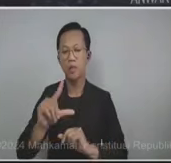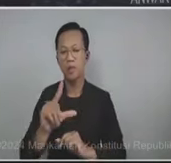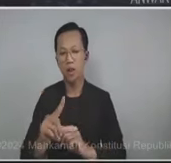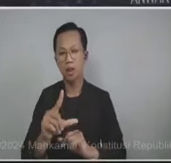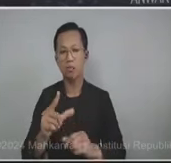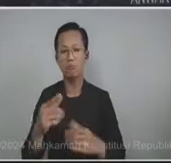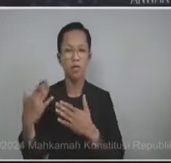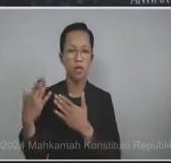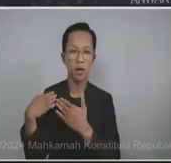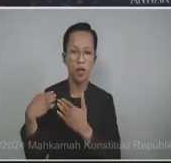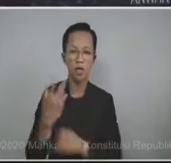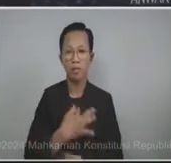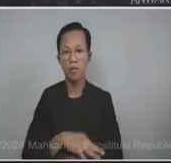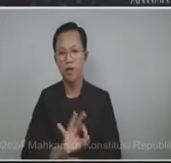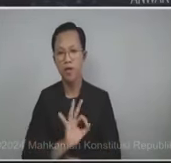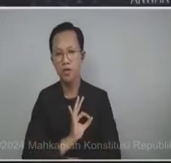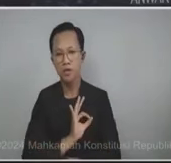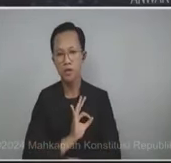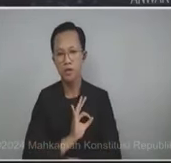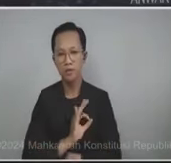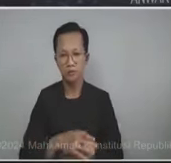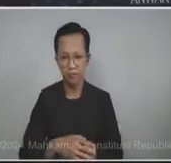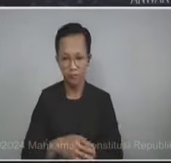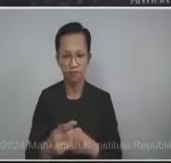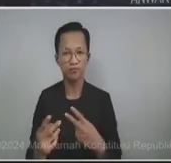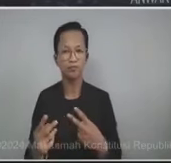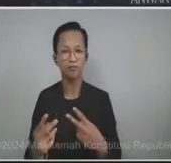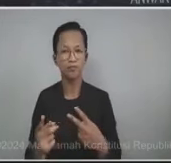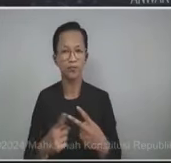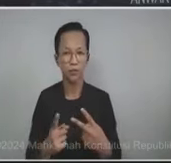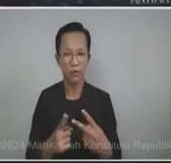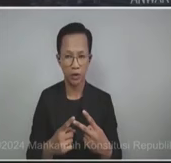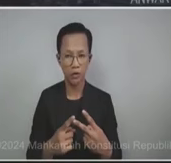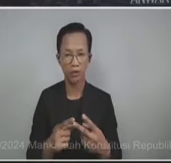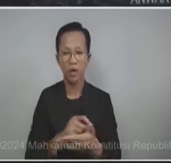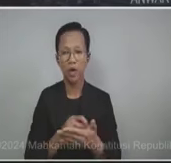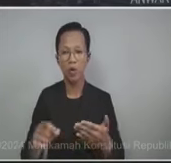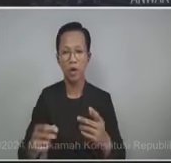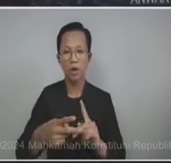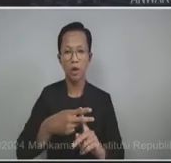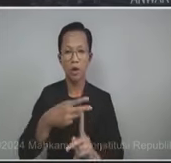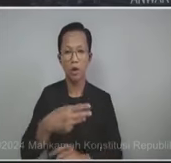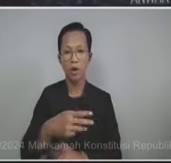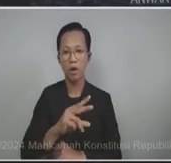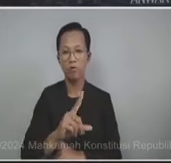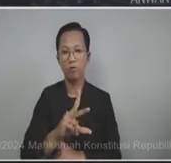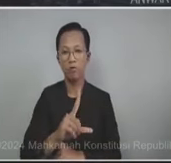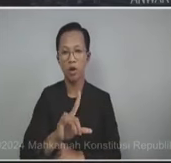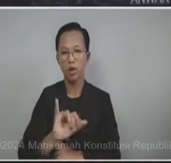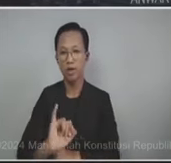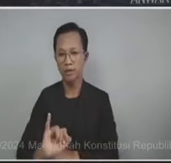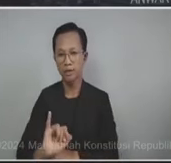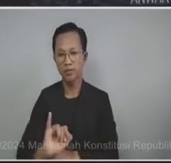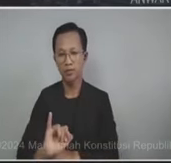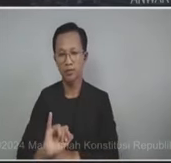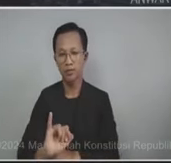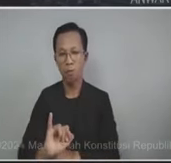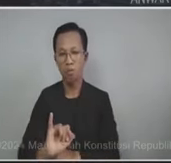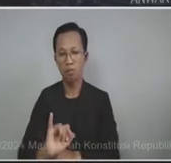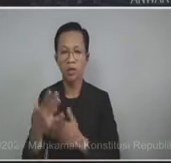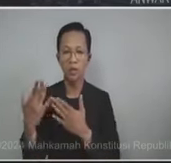presiden nama Feri nuzarli s. shh jabatan